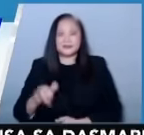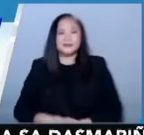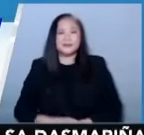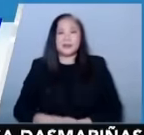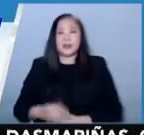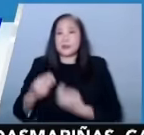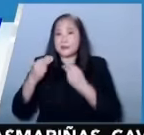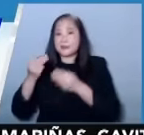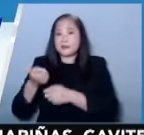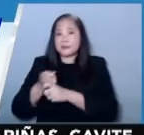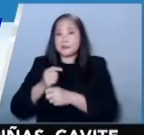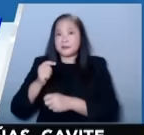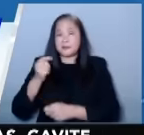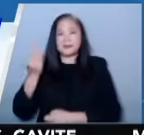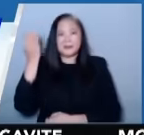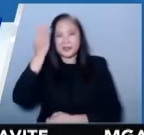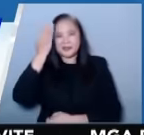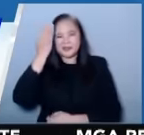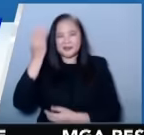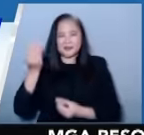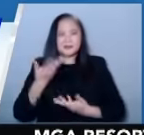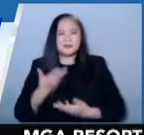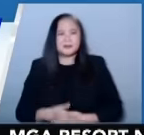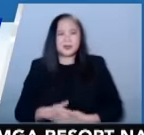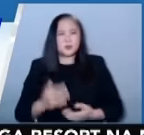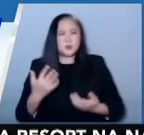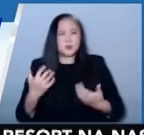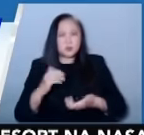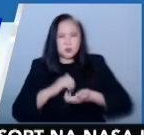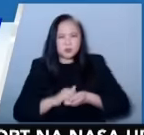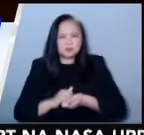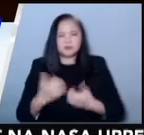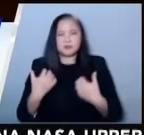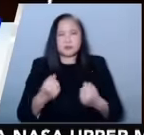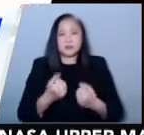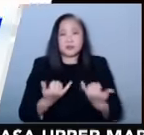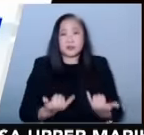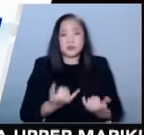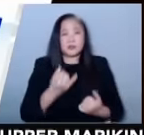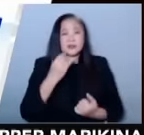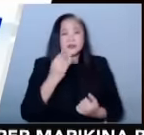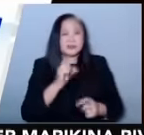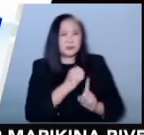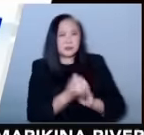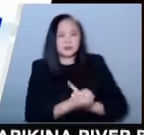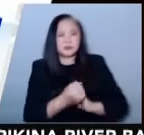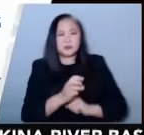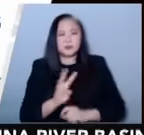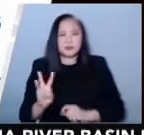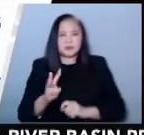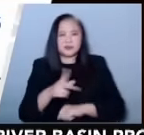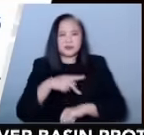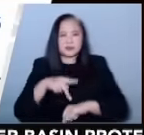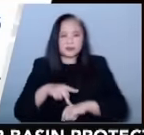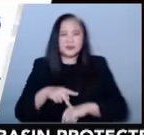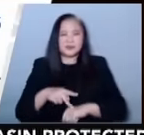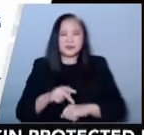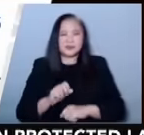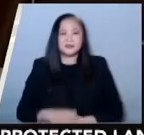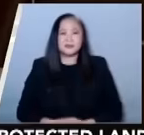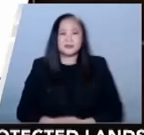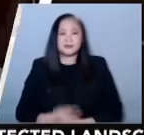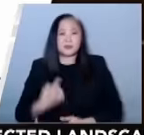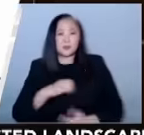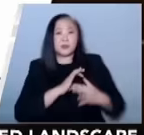matibay ang alyansa ng Pilipinas at Amerika sa gitna ng hinaharap na sitwasyon sa West Philippine Sea. Our relationship in the United States is in